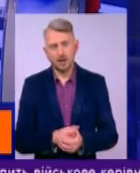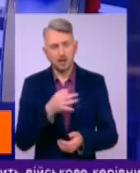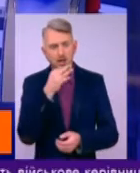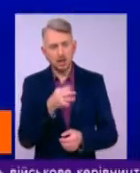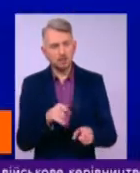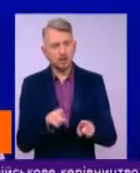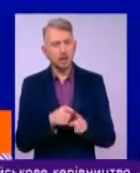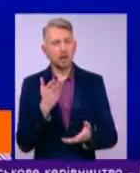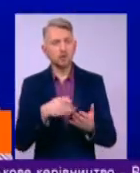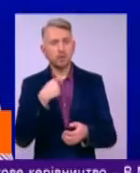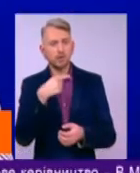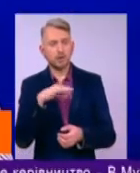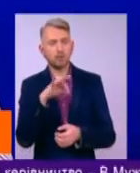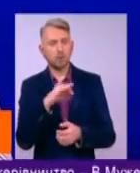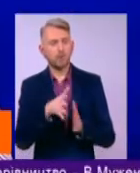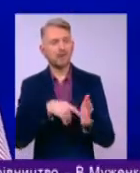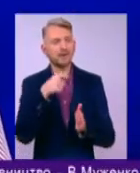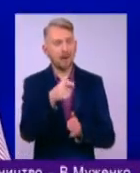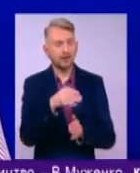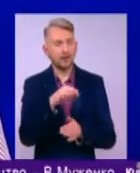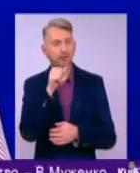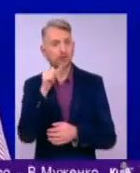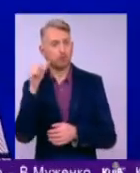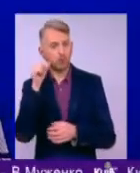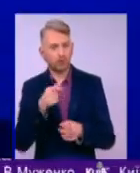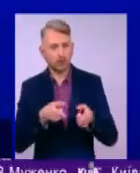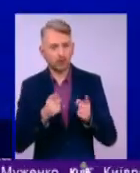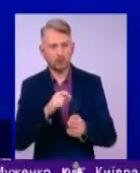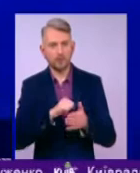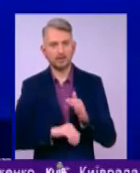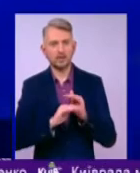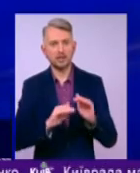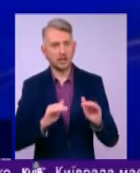скажімо так, якщо говорити про заяви, то минулого року дійсно від дітей